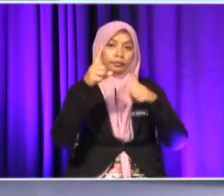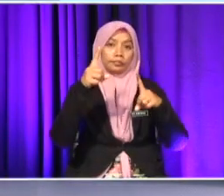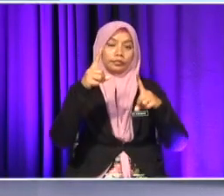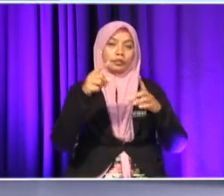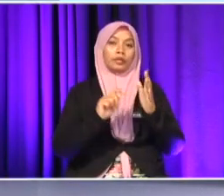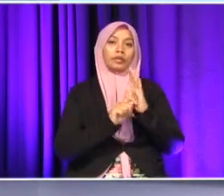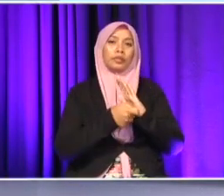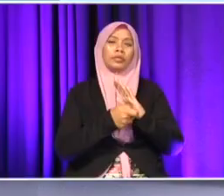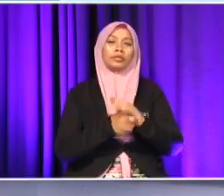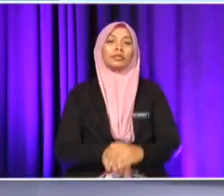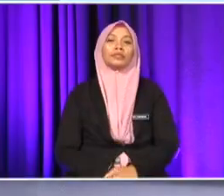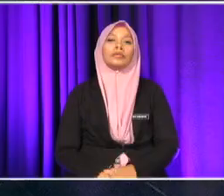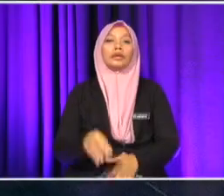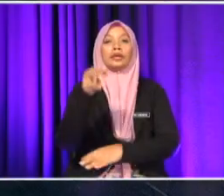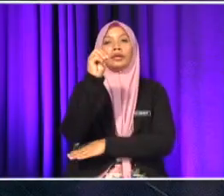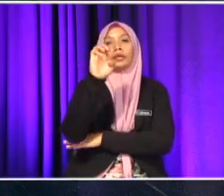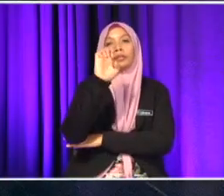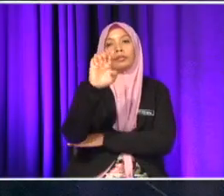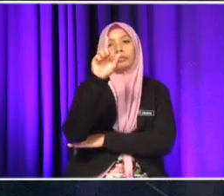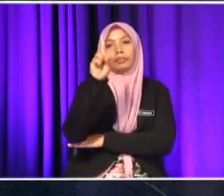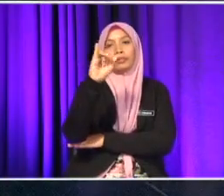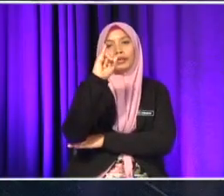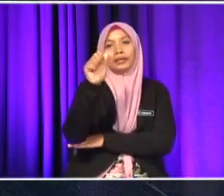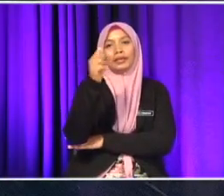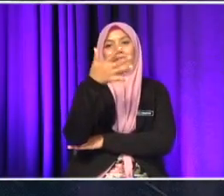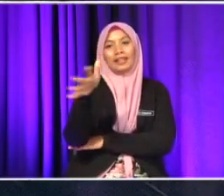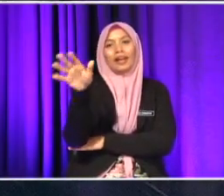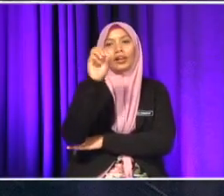media sosial email ya bagus